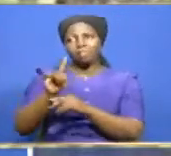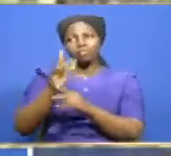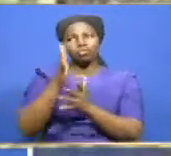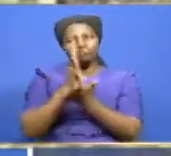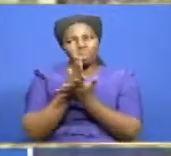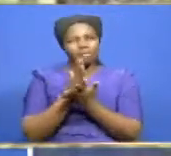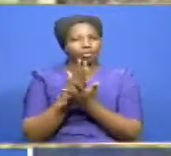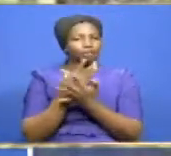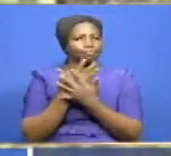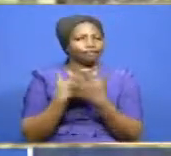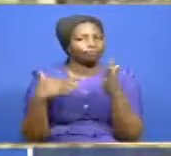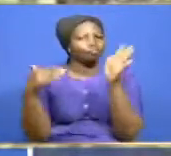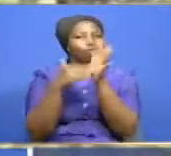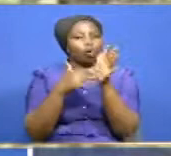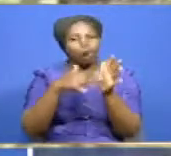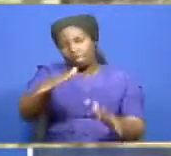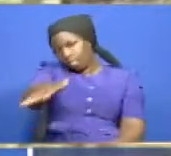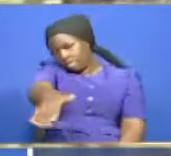inazuia hiyo ndovu. Na